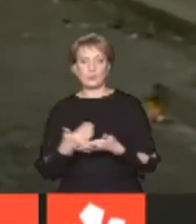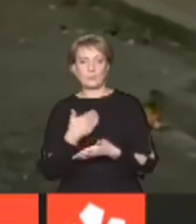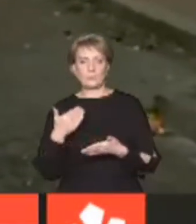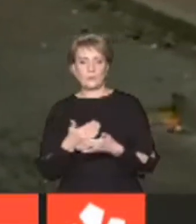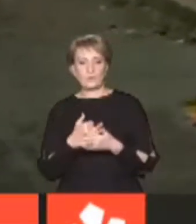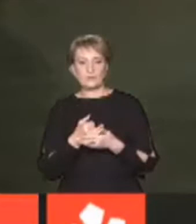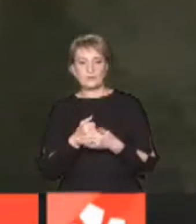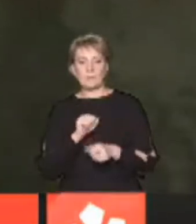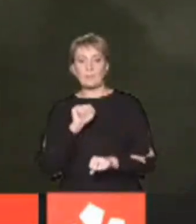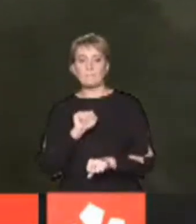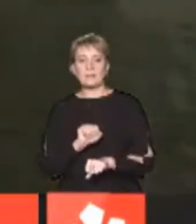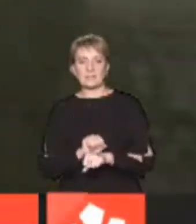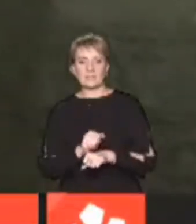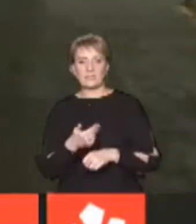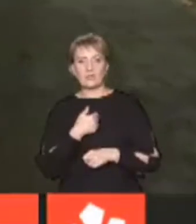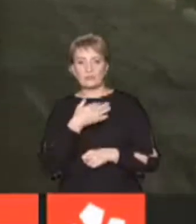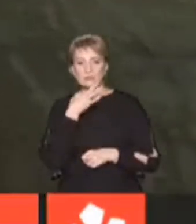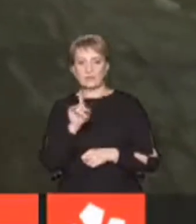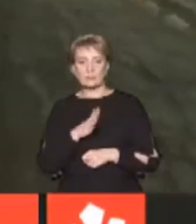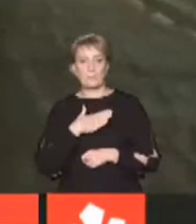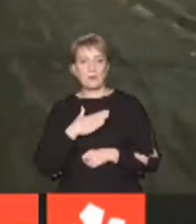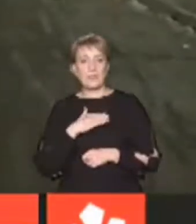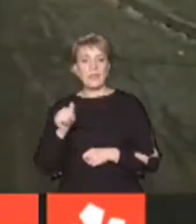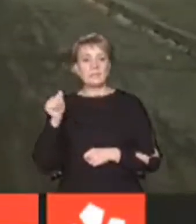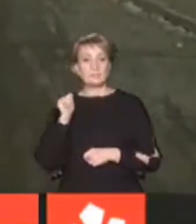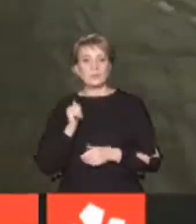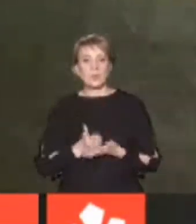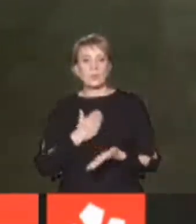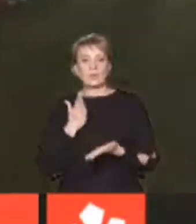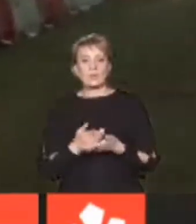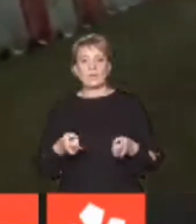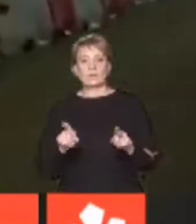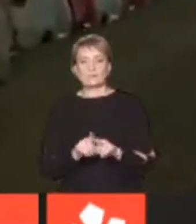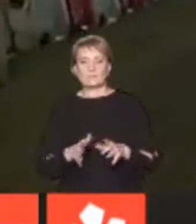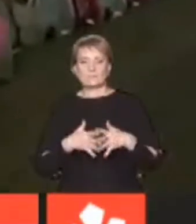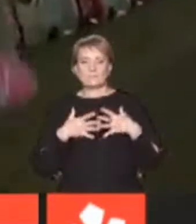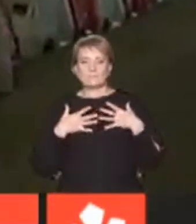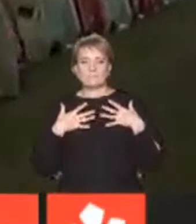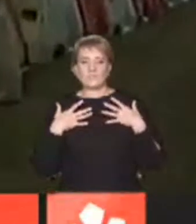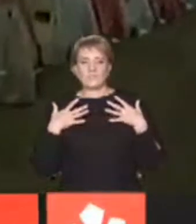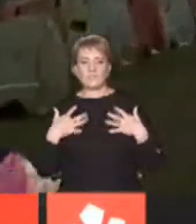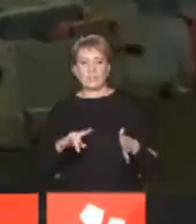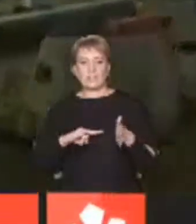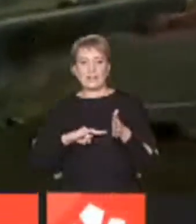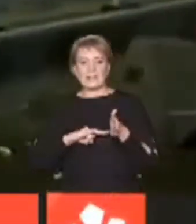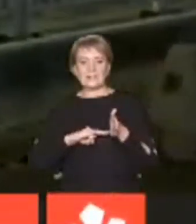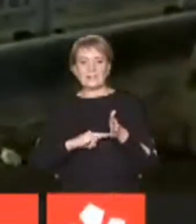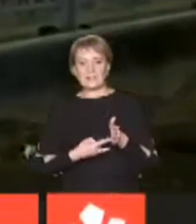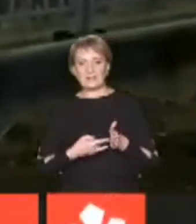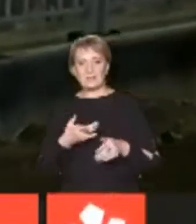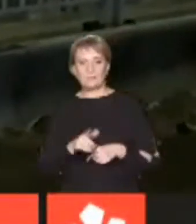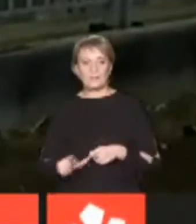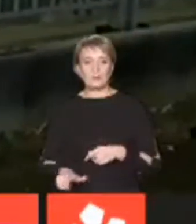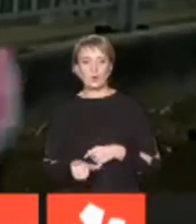і перекрита. І хочу сказати, що за моєю спиною є така величезна дірка в дорозі, оскільки